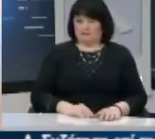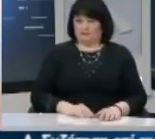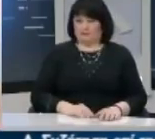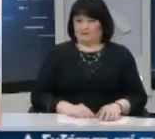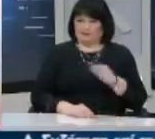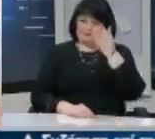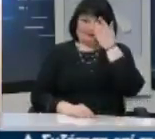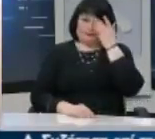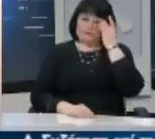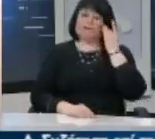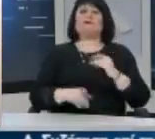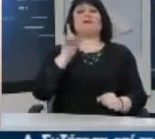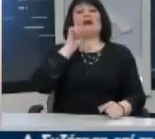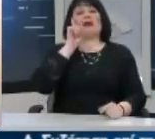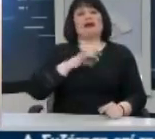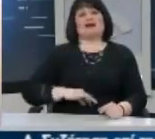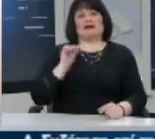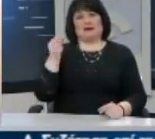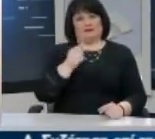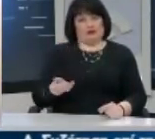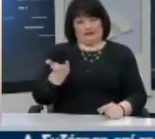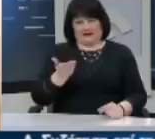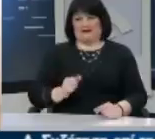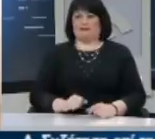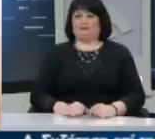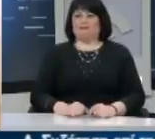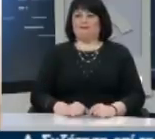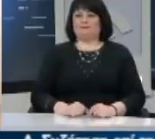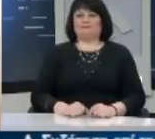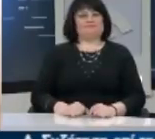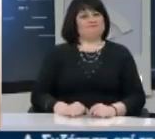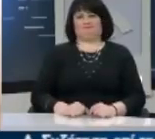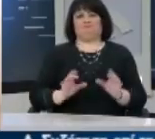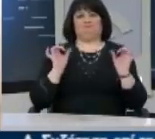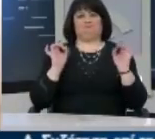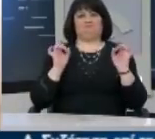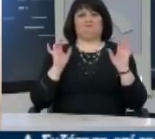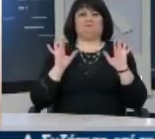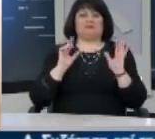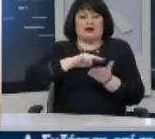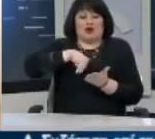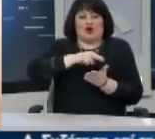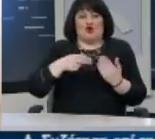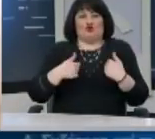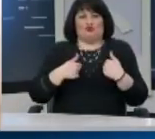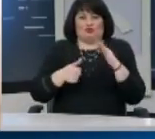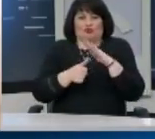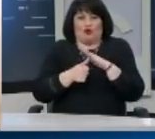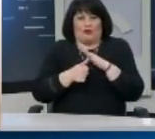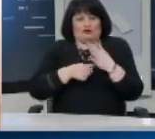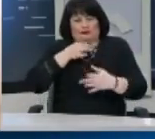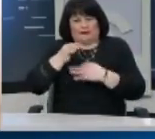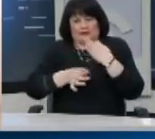δ κυρίες και κύριοι συνάδελφοι δεν πρόκειτα καθόλου προφανώς και εκ του ρόλου μου να μπω